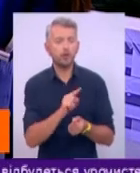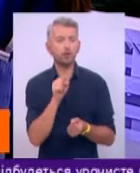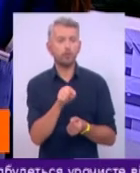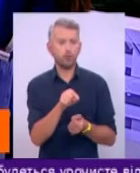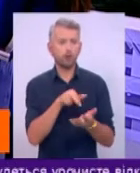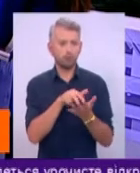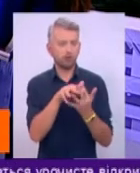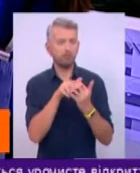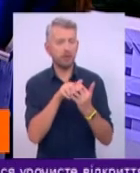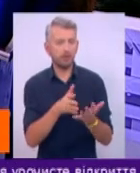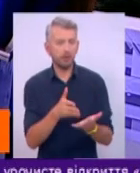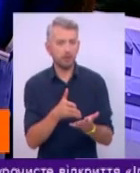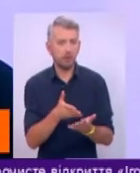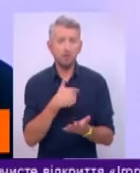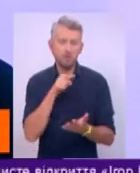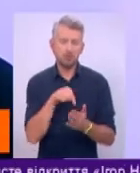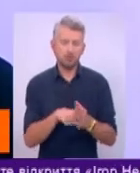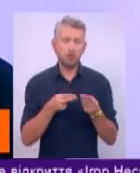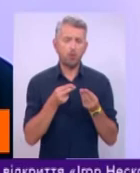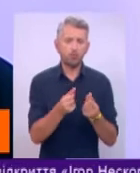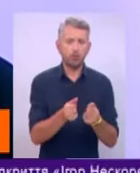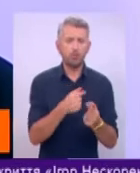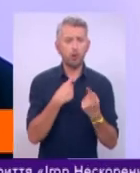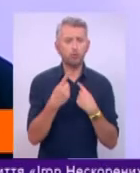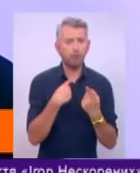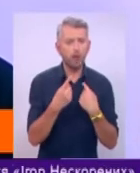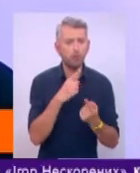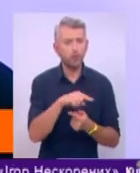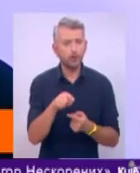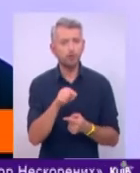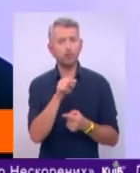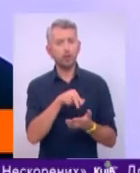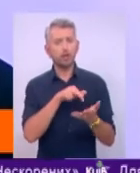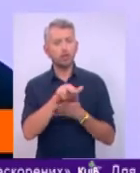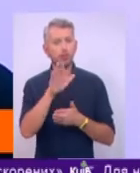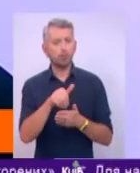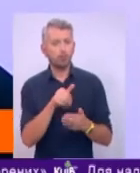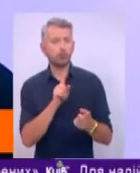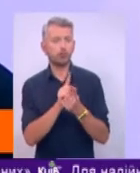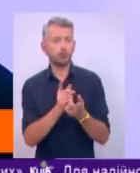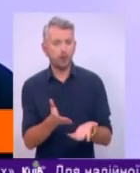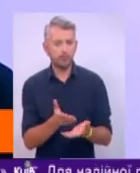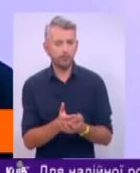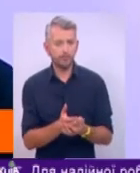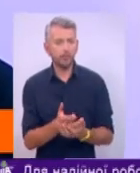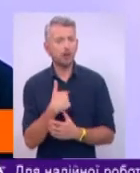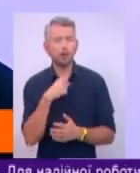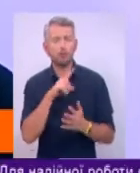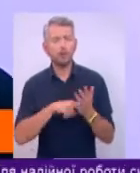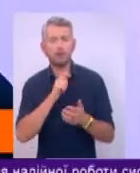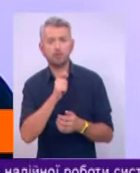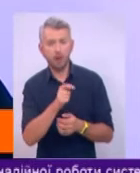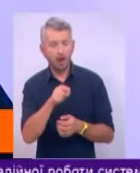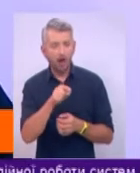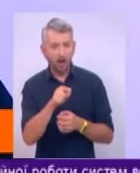йшли в бій? Ми їх налаштовуємо, розмовляємо з ними, і вони йдуть, потім ми зустрічаємо. Я задав одне питання, а